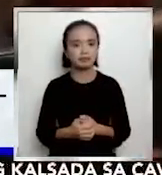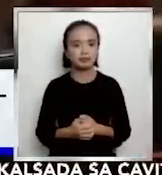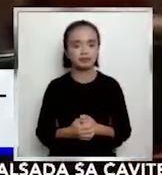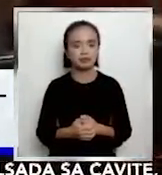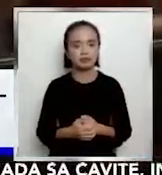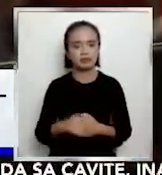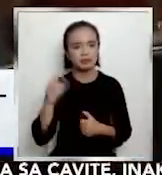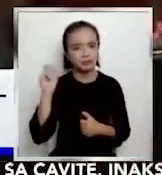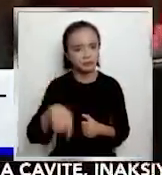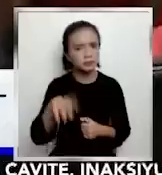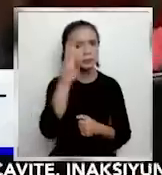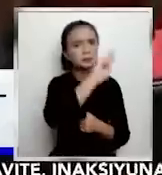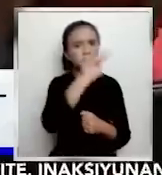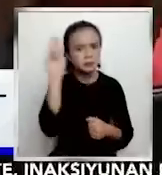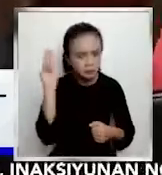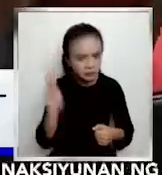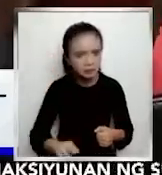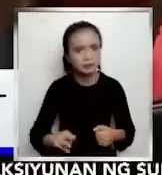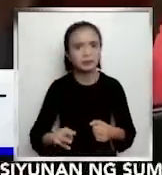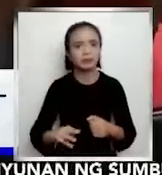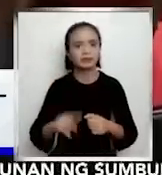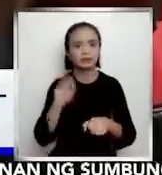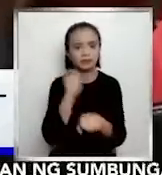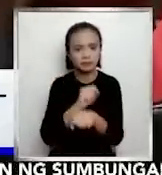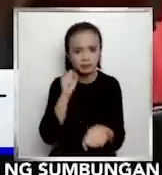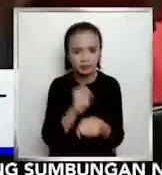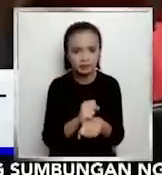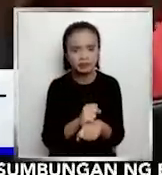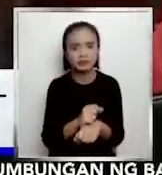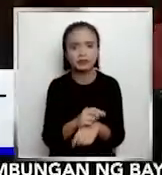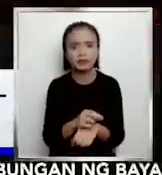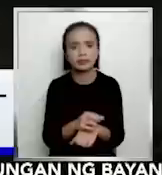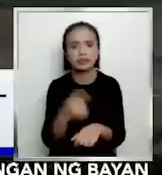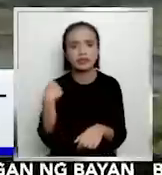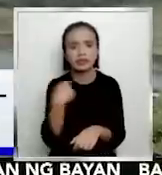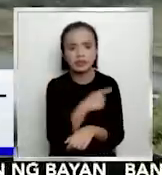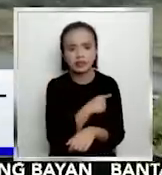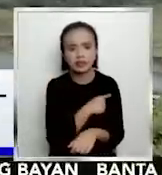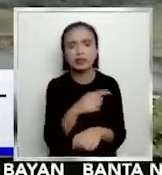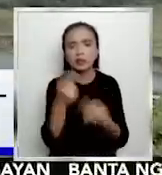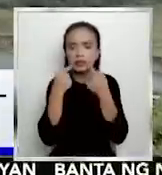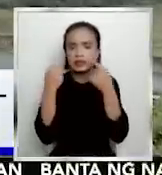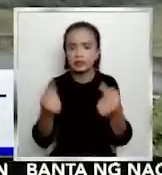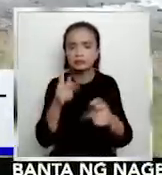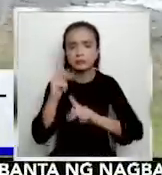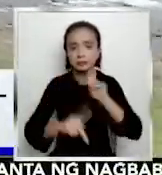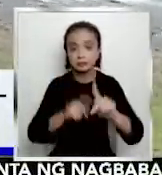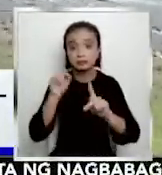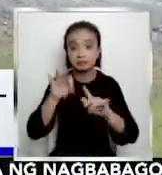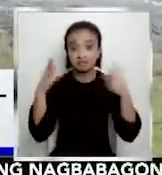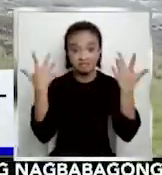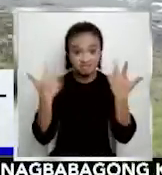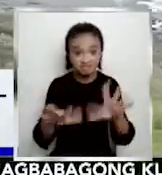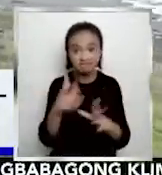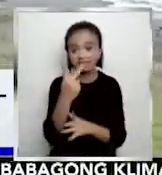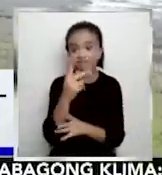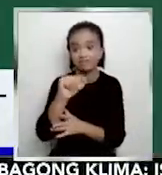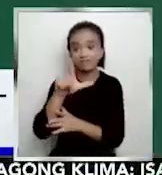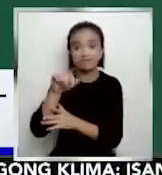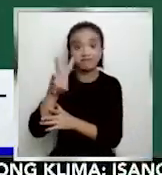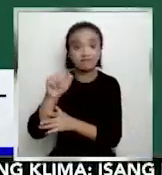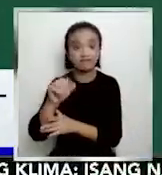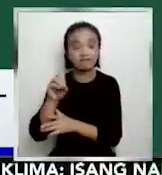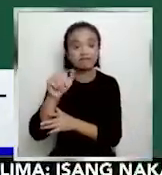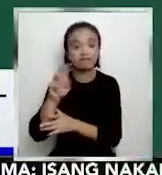Manila, by the corporations, but should be dictated by the people. Kapag natapos ang Kaliwa Dam Project,